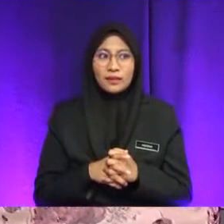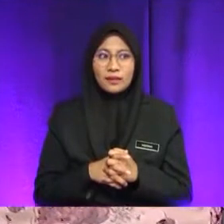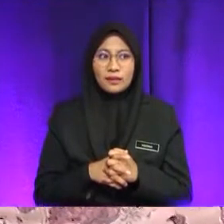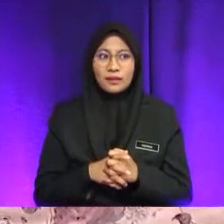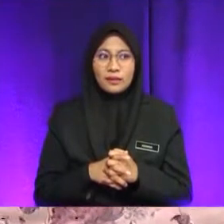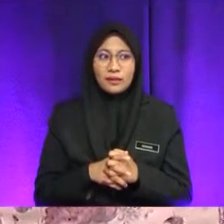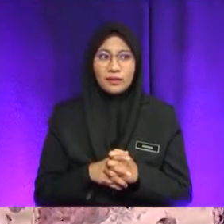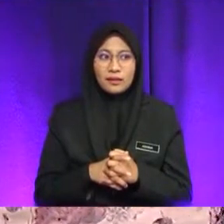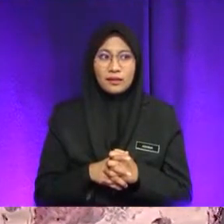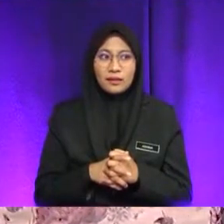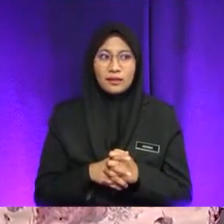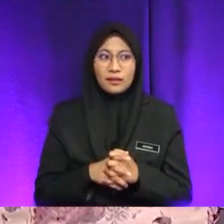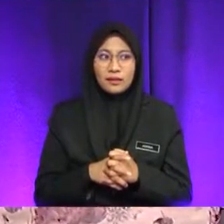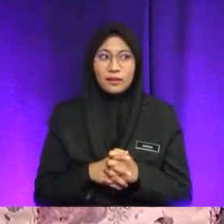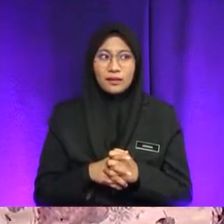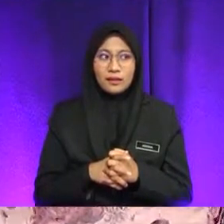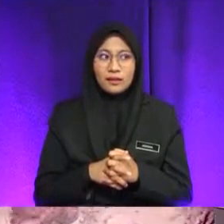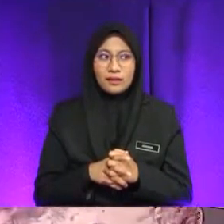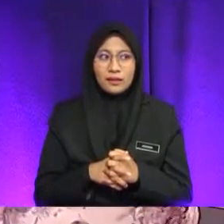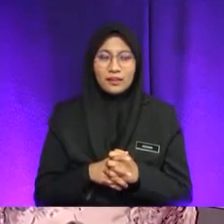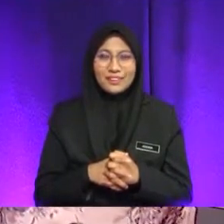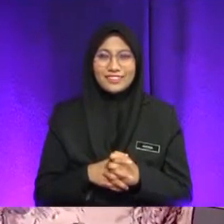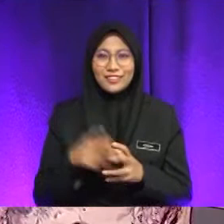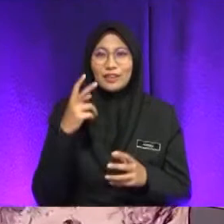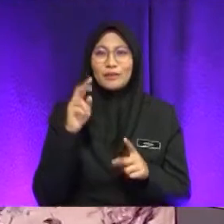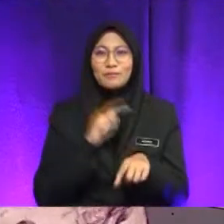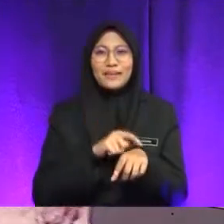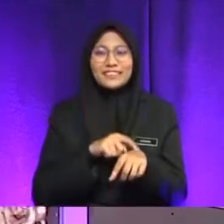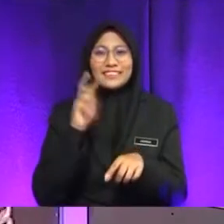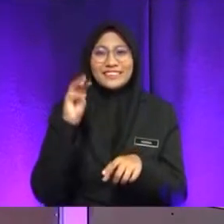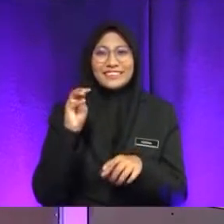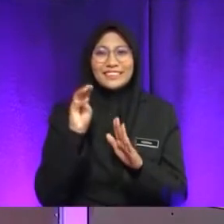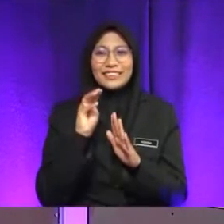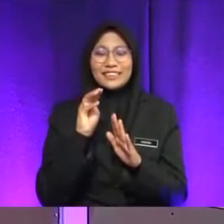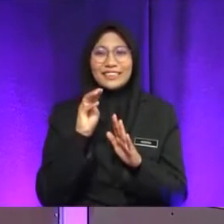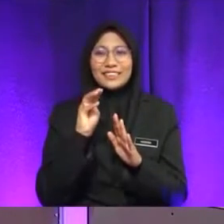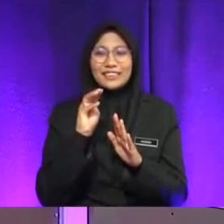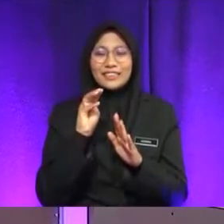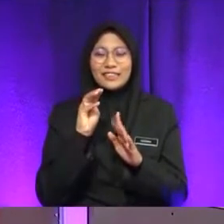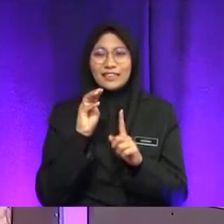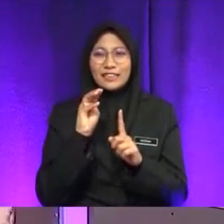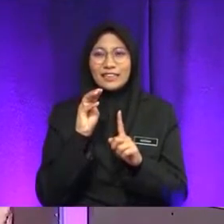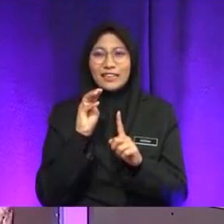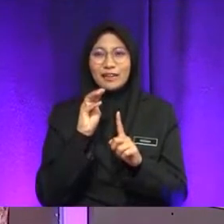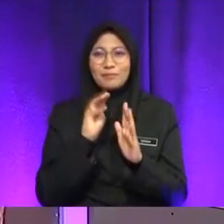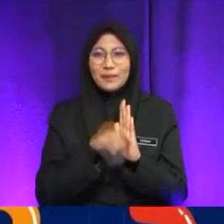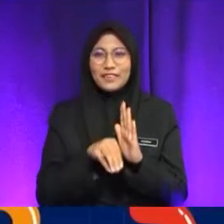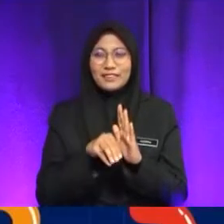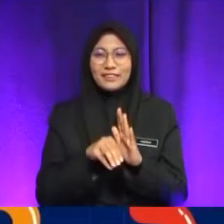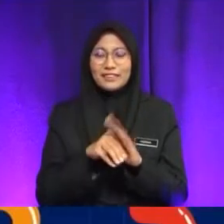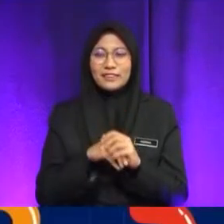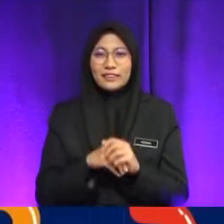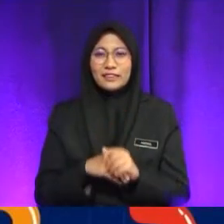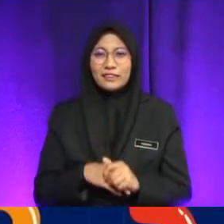Asmat tengok semua macam layak Indah ngambek Microsoft saya baca persoalan jadwal menunjukkan harga dan